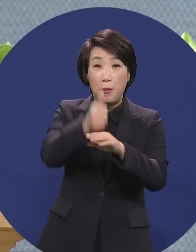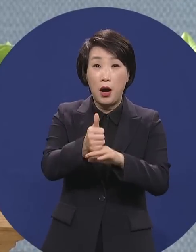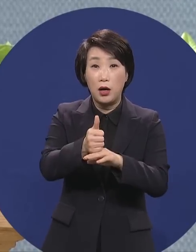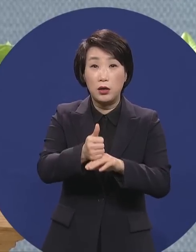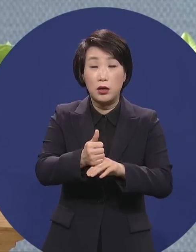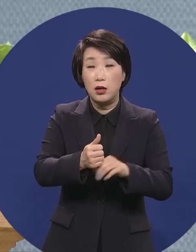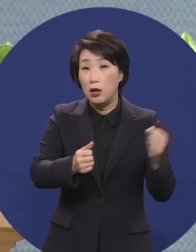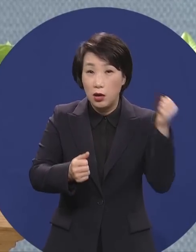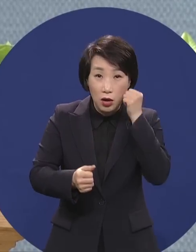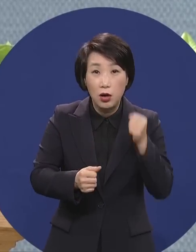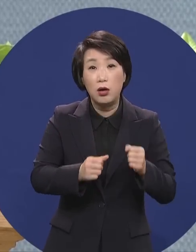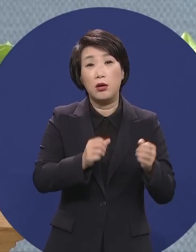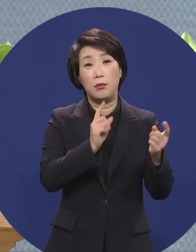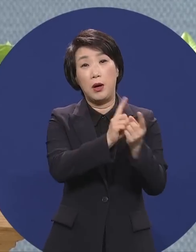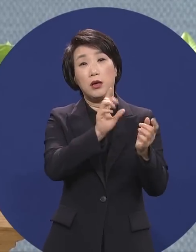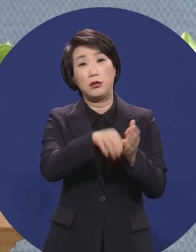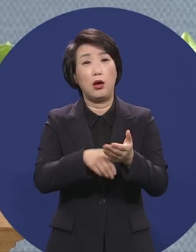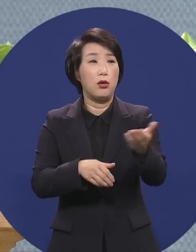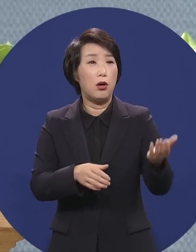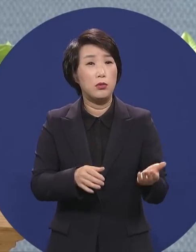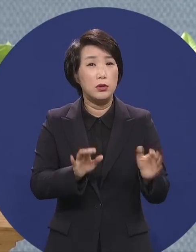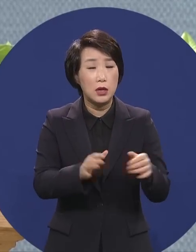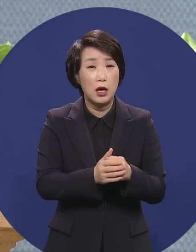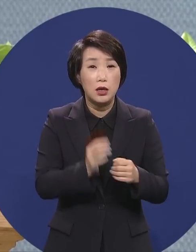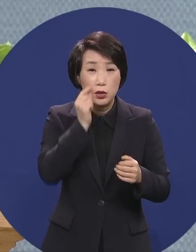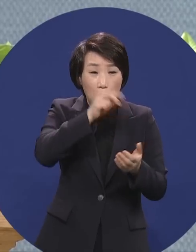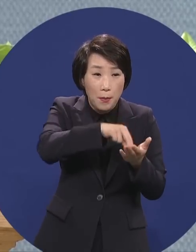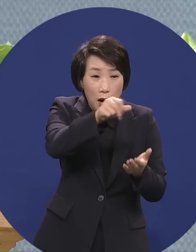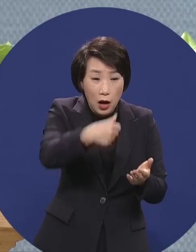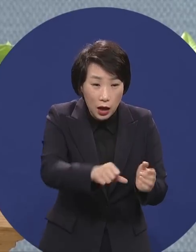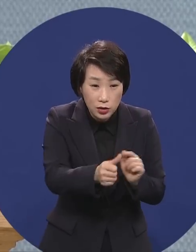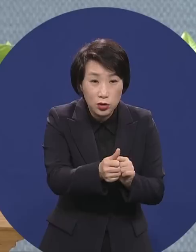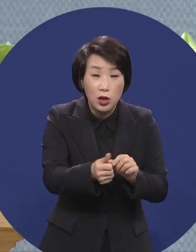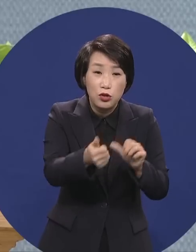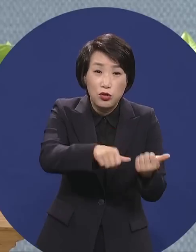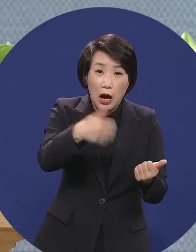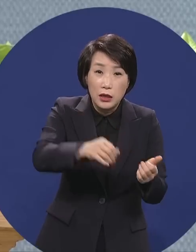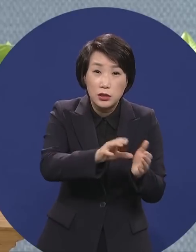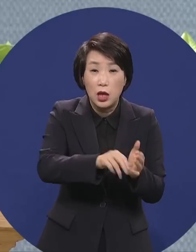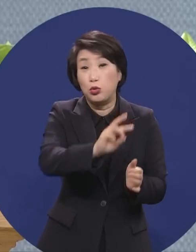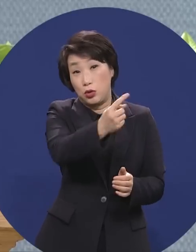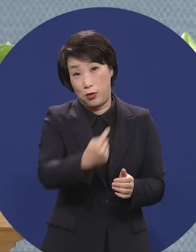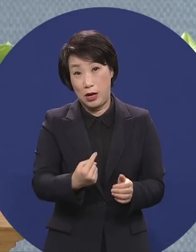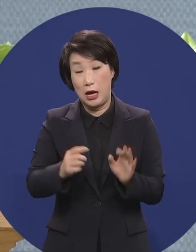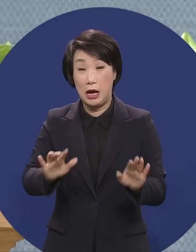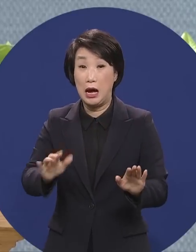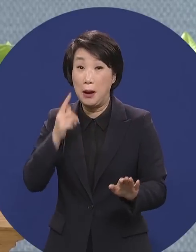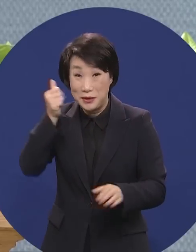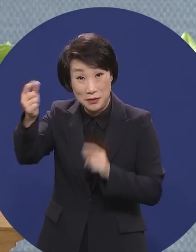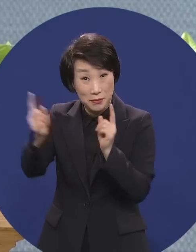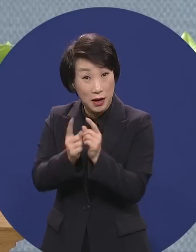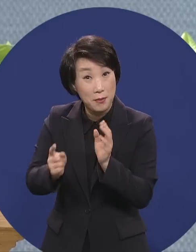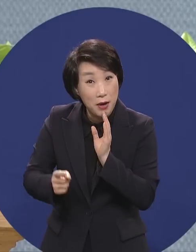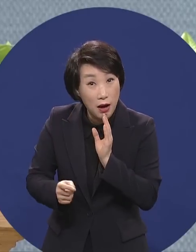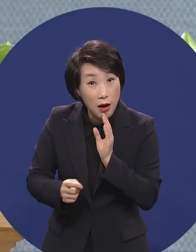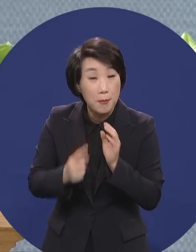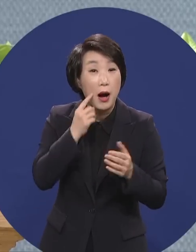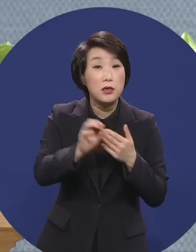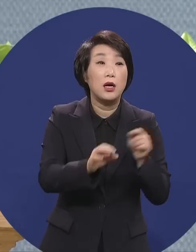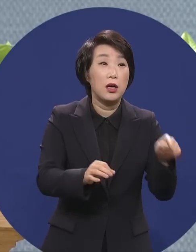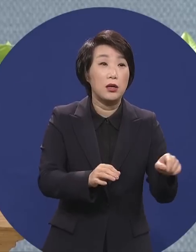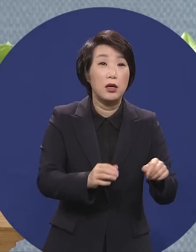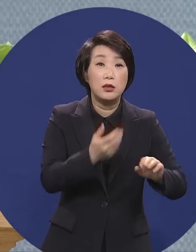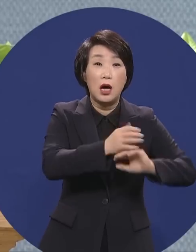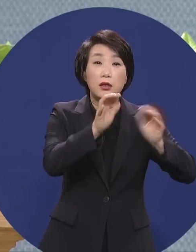마지막 낭패가 돌아올 때 탕자가 죽기 전에 돌아왔으니까 아버지를 만났지, 만약에